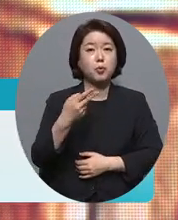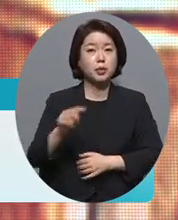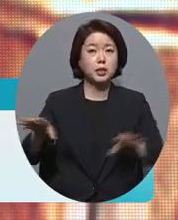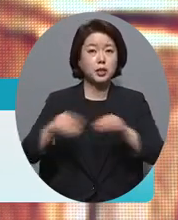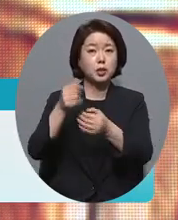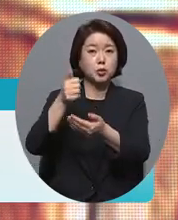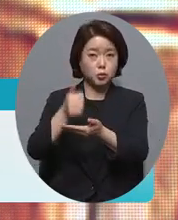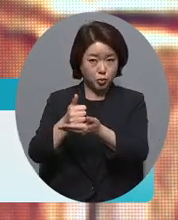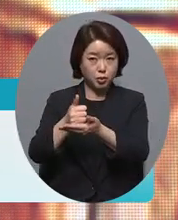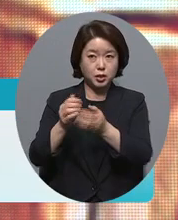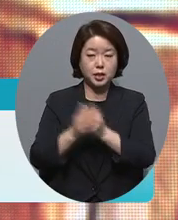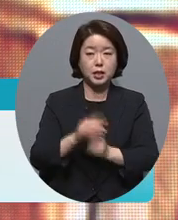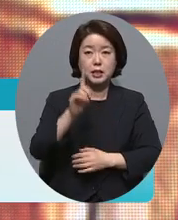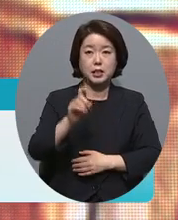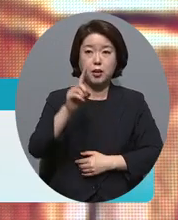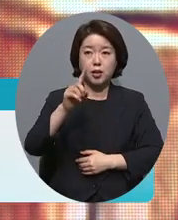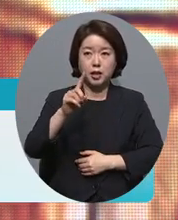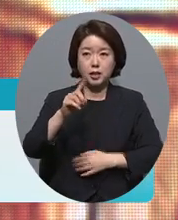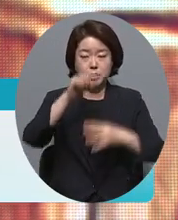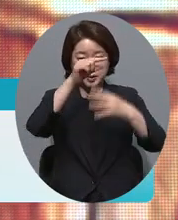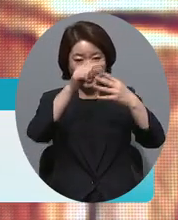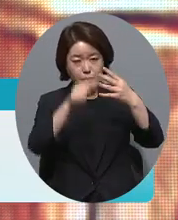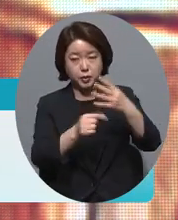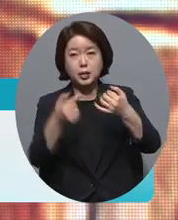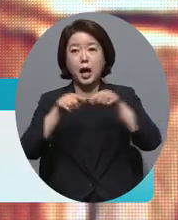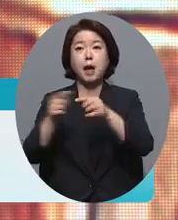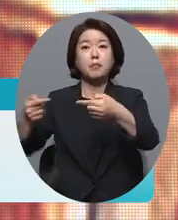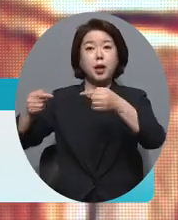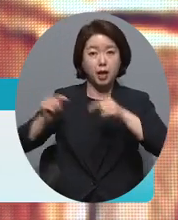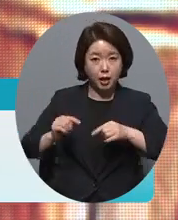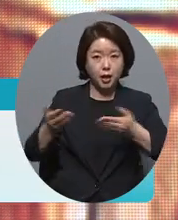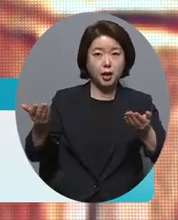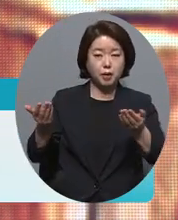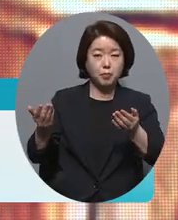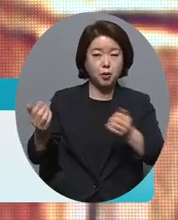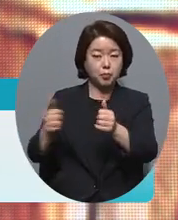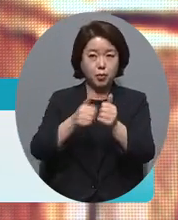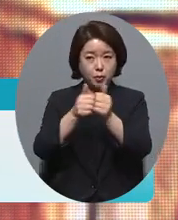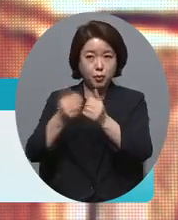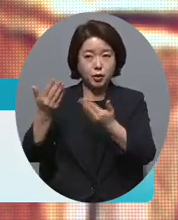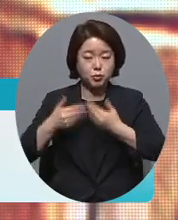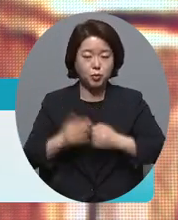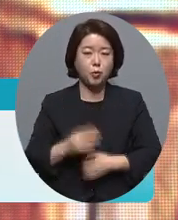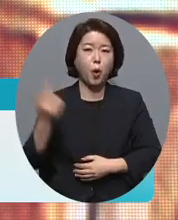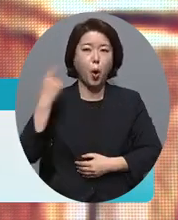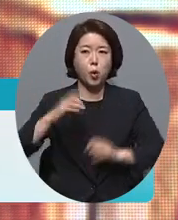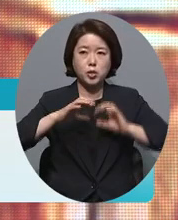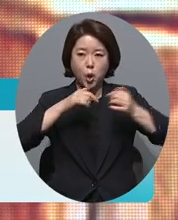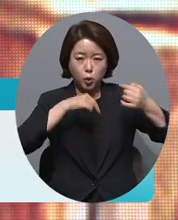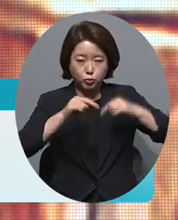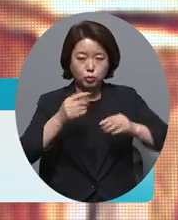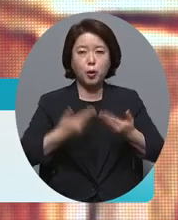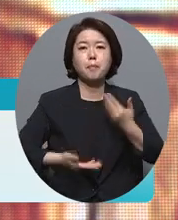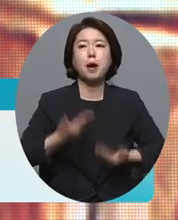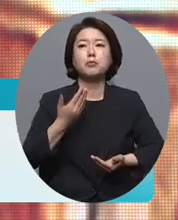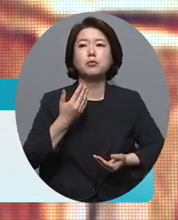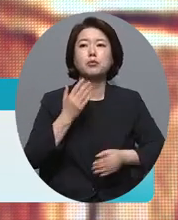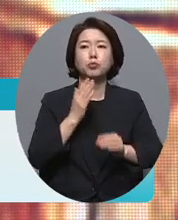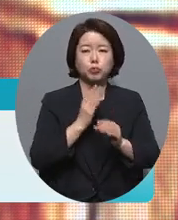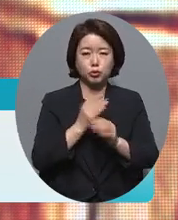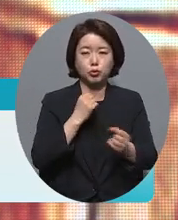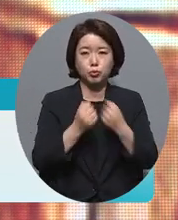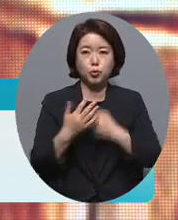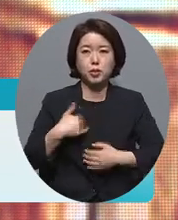총리께서는 11차례 일정은 함께 하셨고 어제는 국정으로 바쁘신 중에도 저와